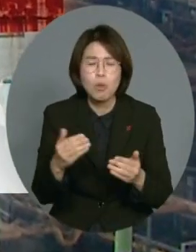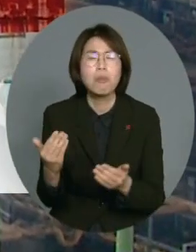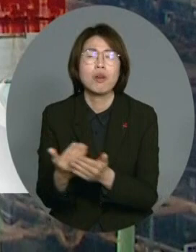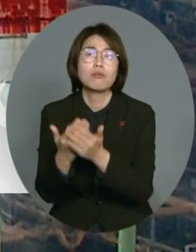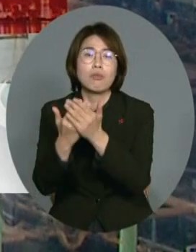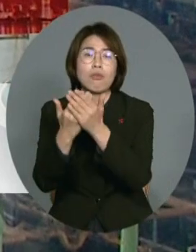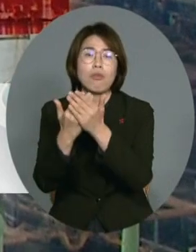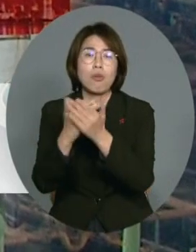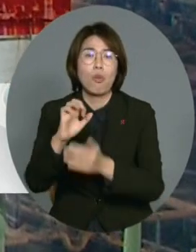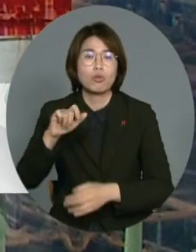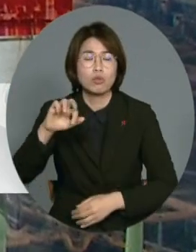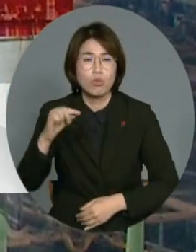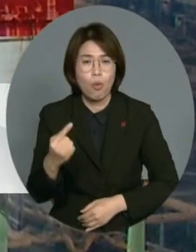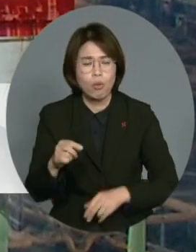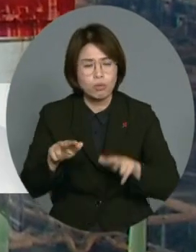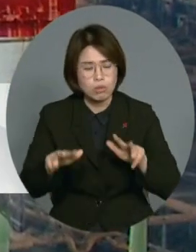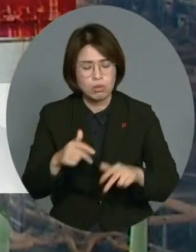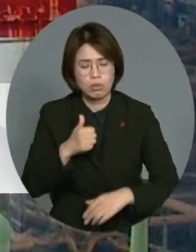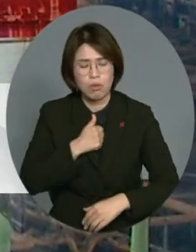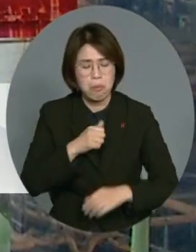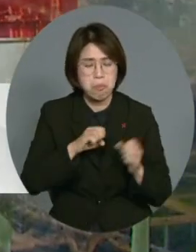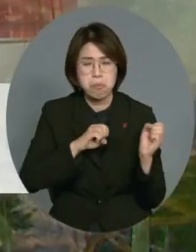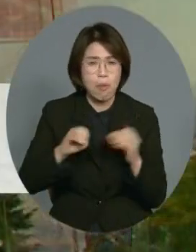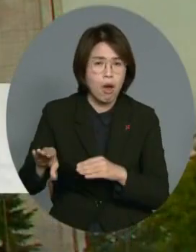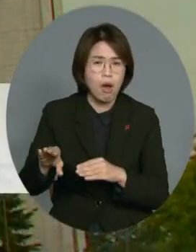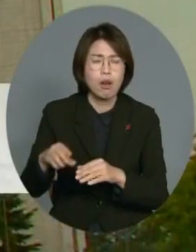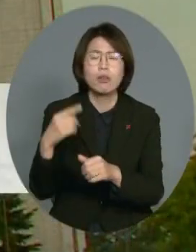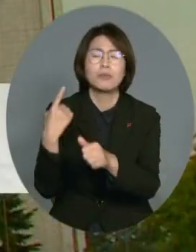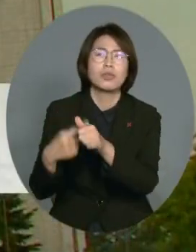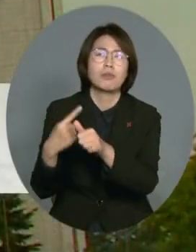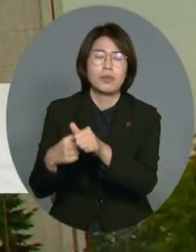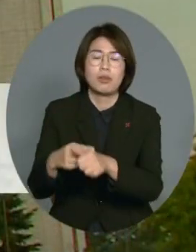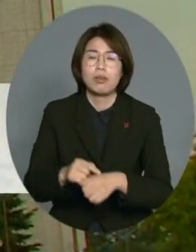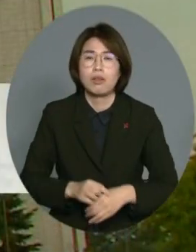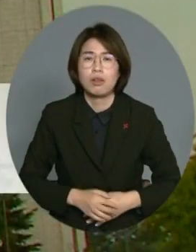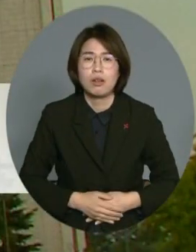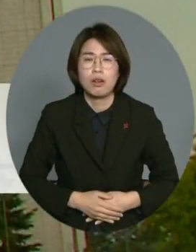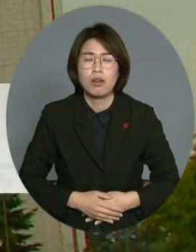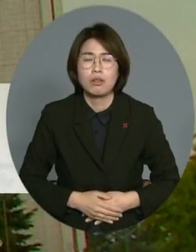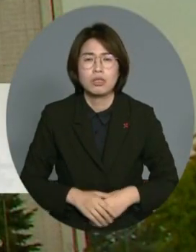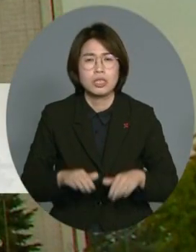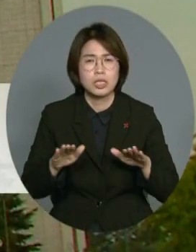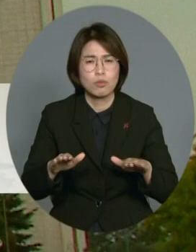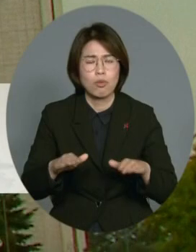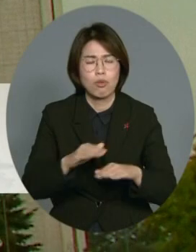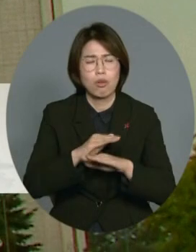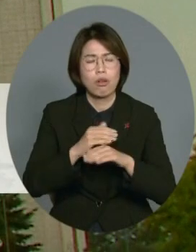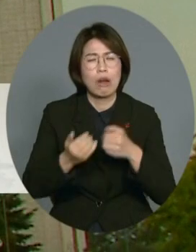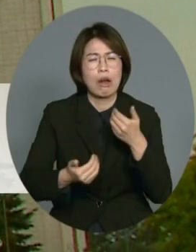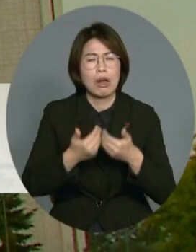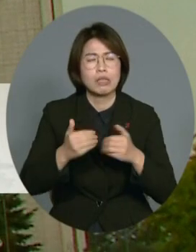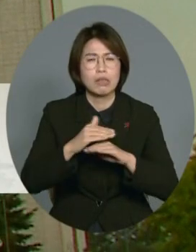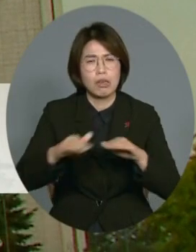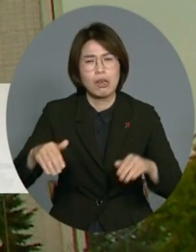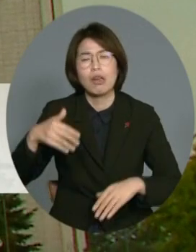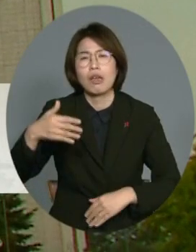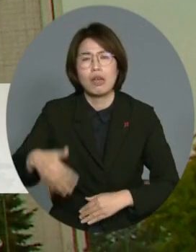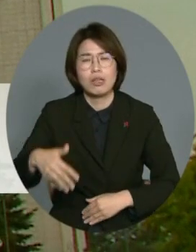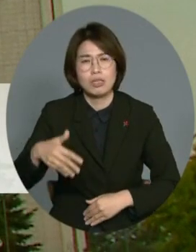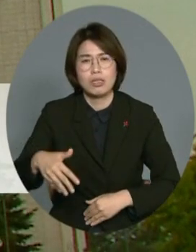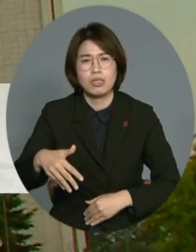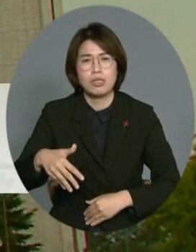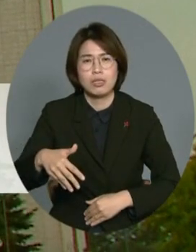포스코가 이제와서이 정체성을 벗어던지려 한다는 비판이 제기됐고 아직도이 갈등은 해소되지 않고 있습니다